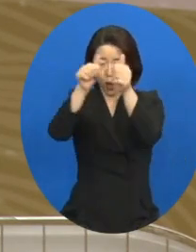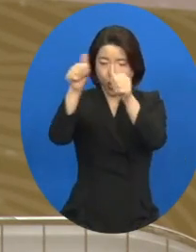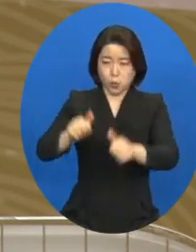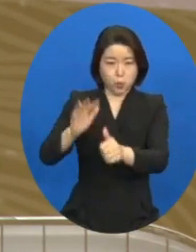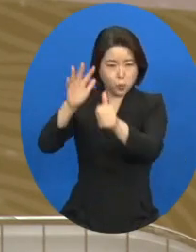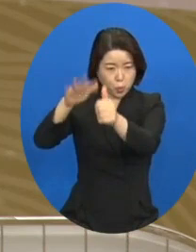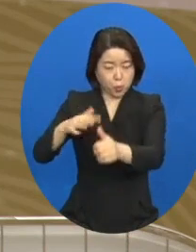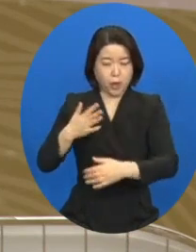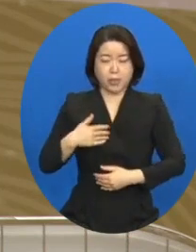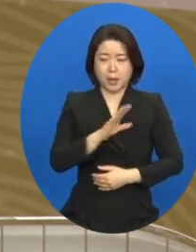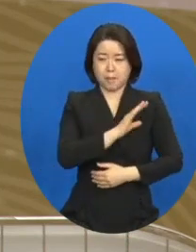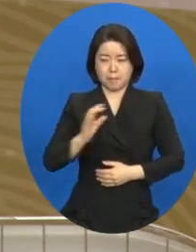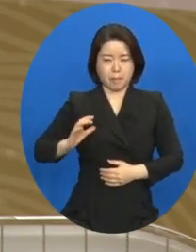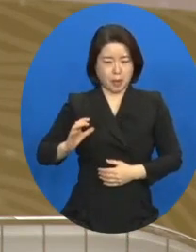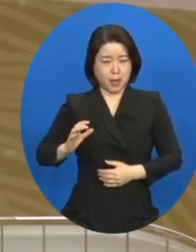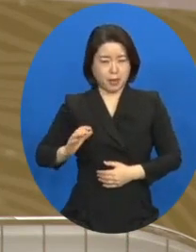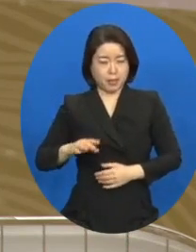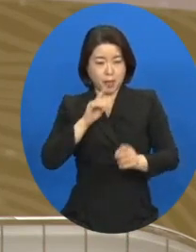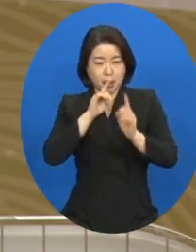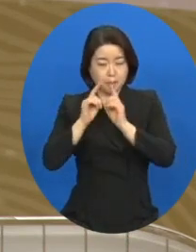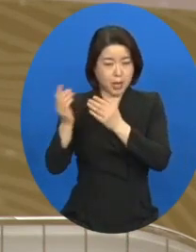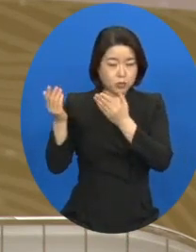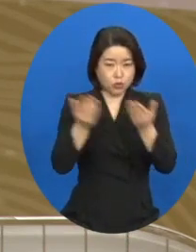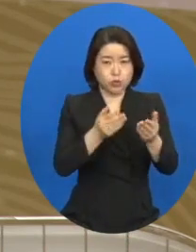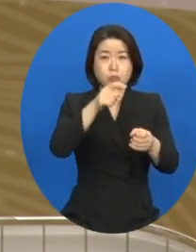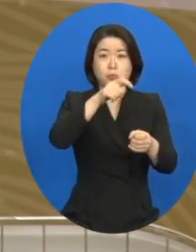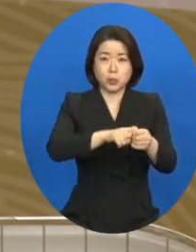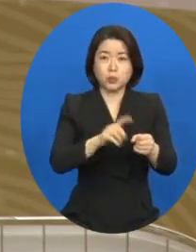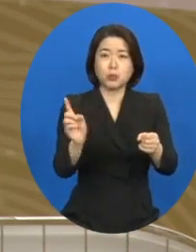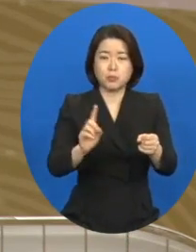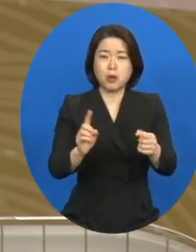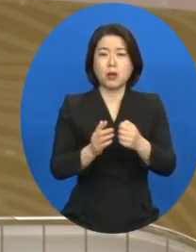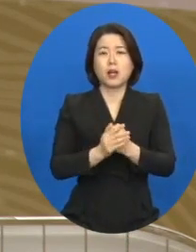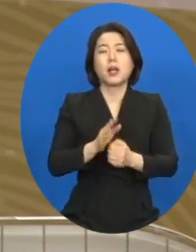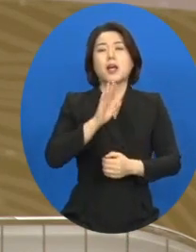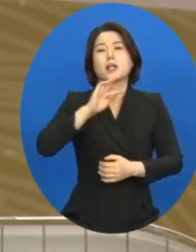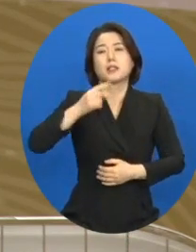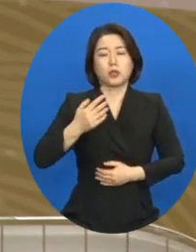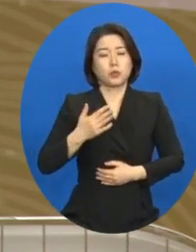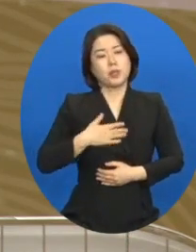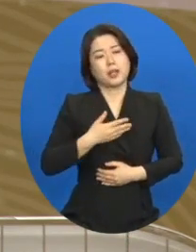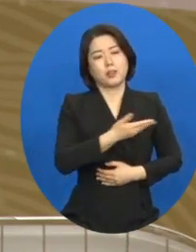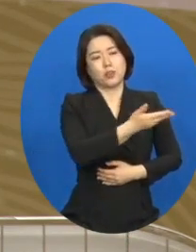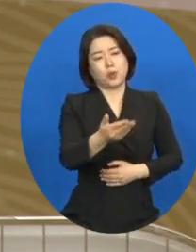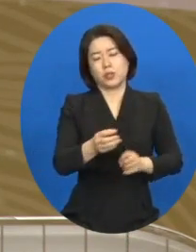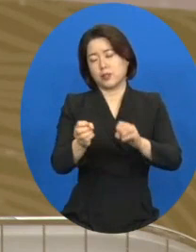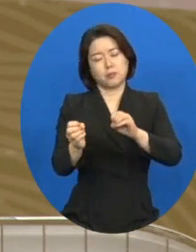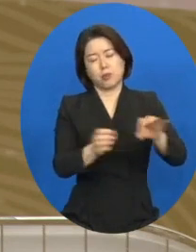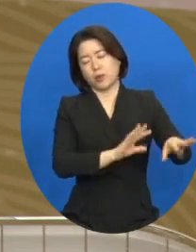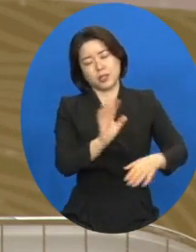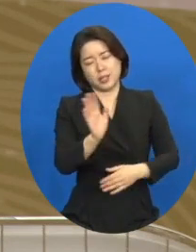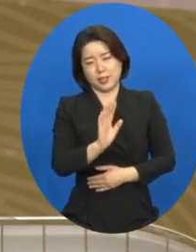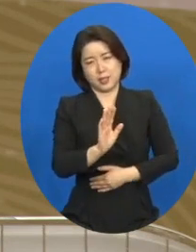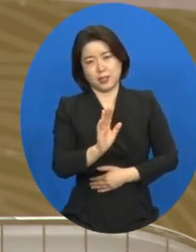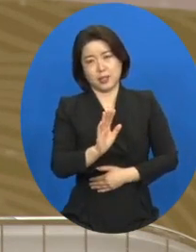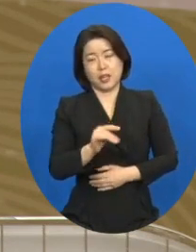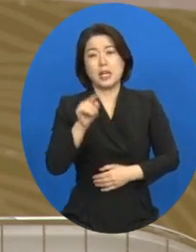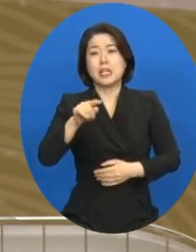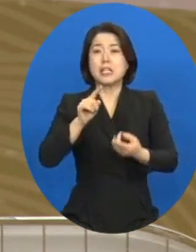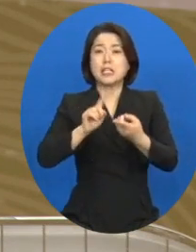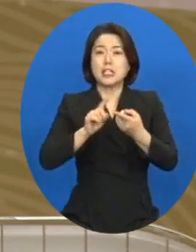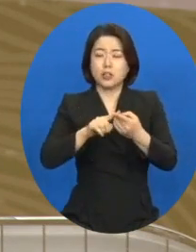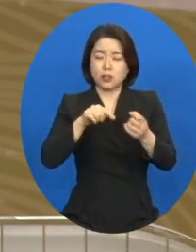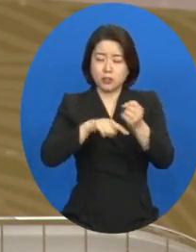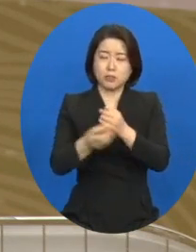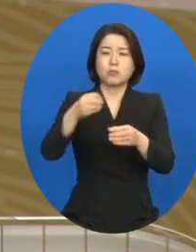나를 배반할 거다 이렇게 말씀하신 이유는 그래도 나는 너희들을 버리지 않을 거야, 그런 의미가